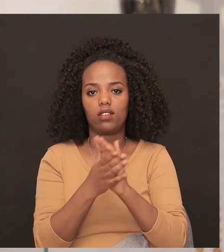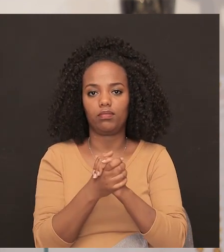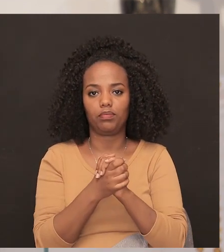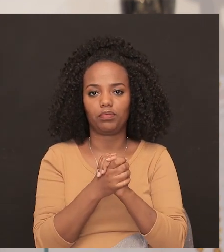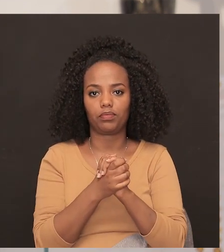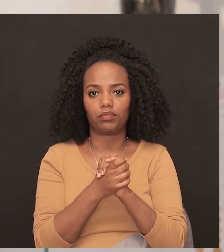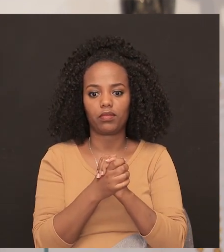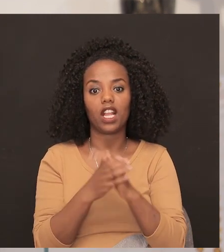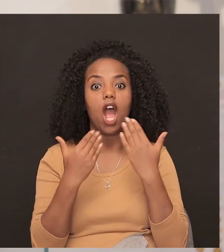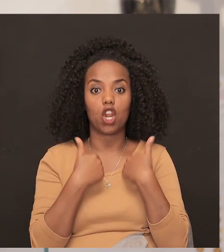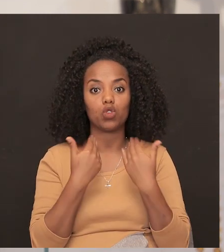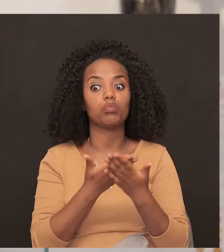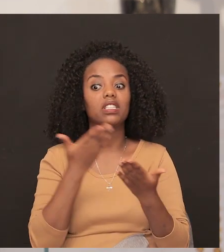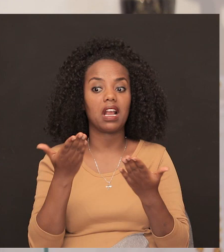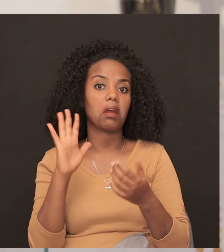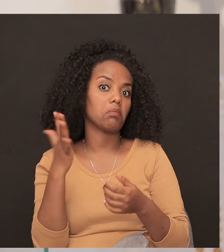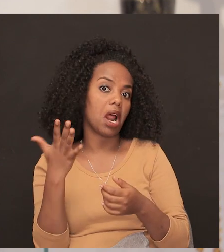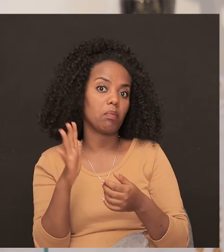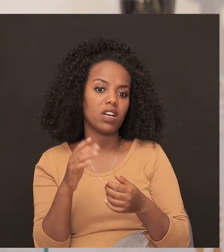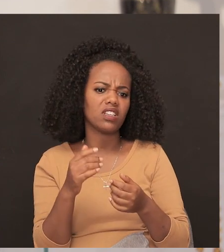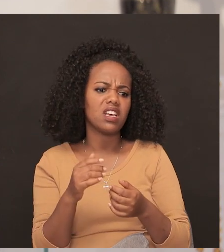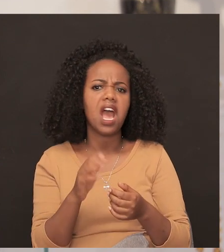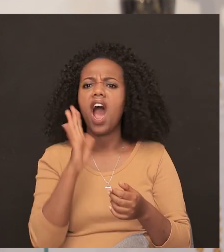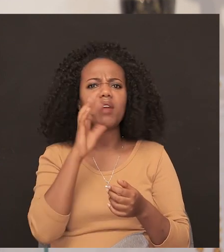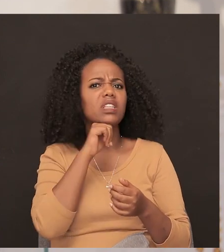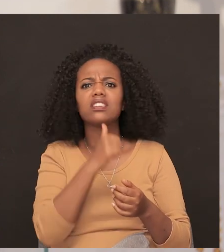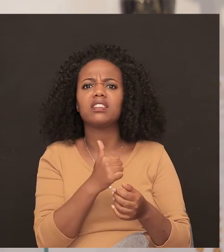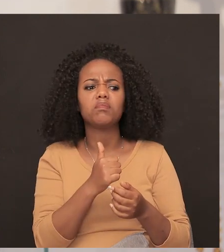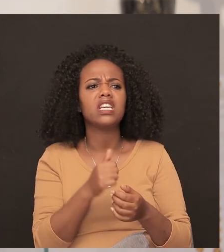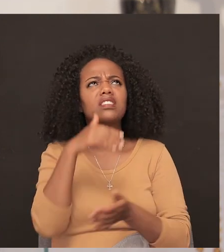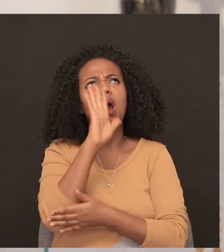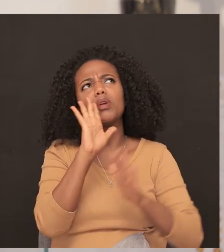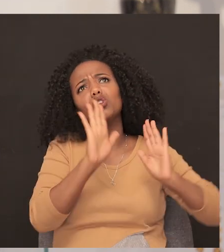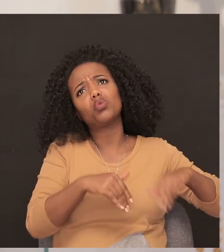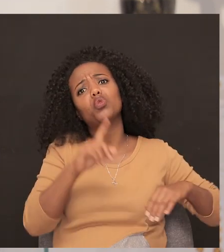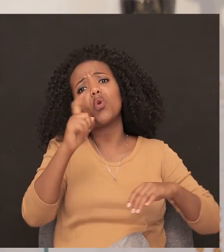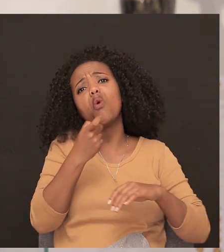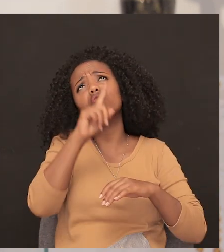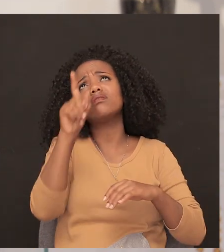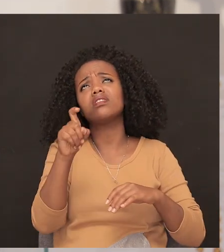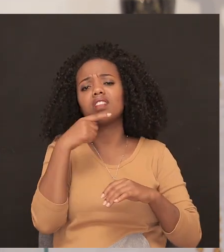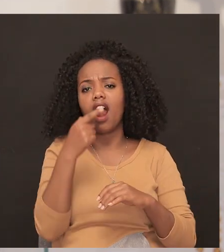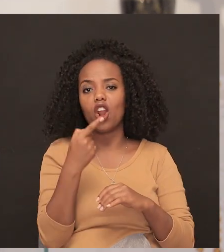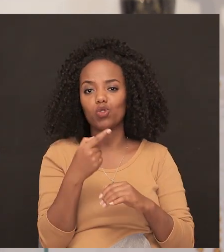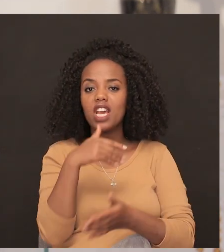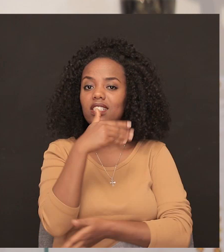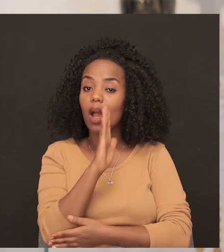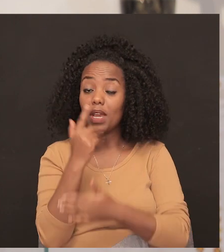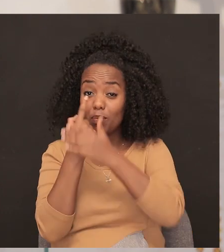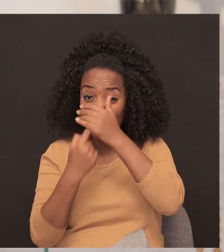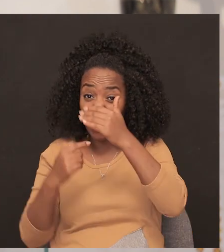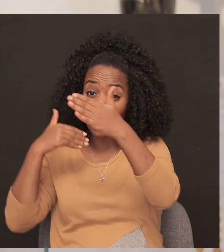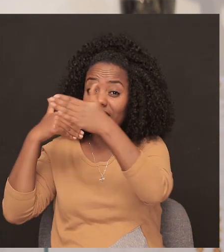ይሆናል። ያላችሁበት ነገር ምናልባት ላይመስል ይችላል፣ ትቶኝ ይሆንን ትሉ ይሆናል። እግዚአብሔርን